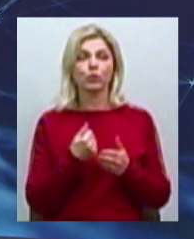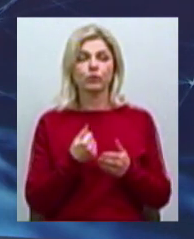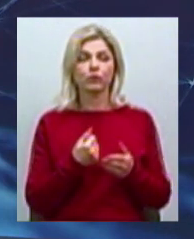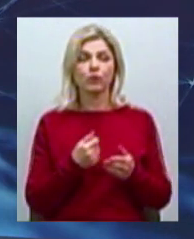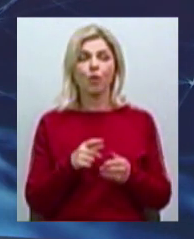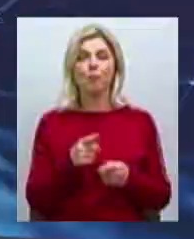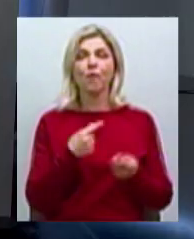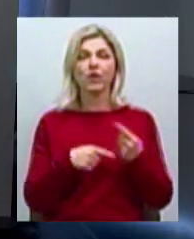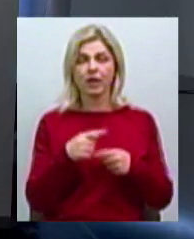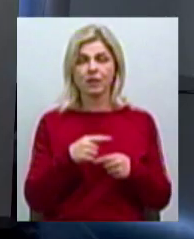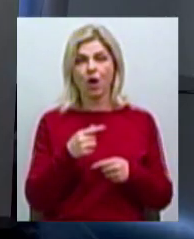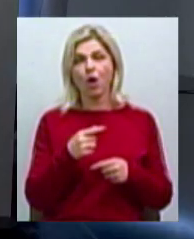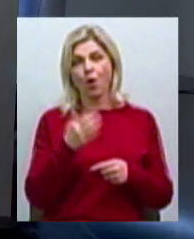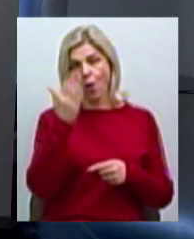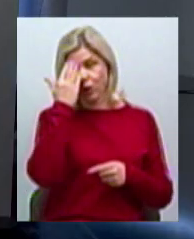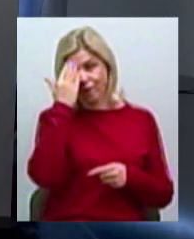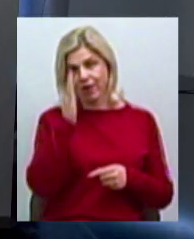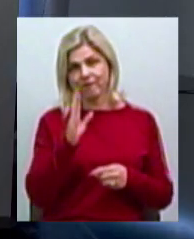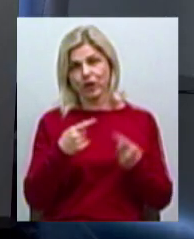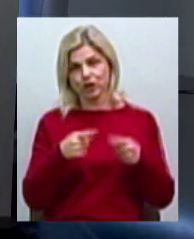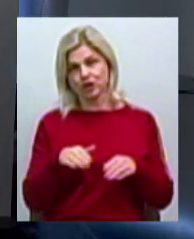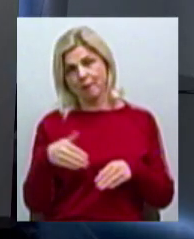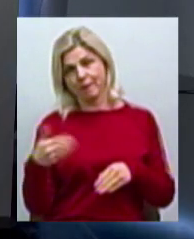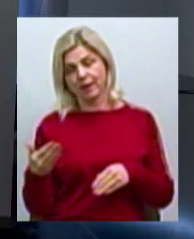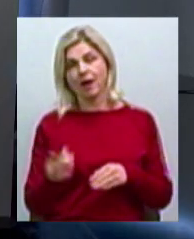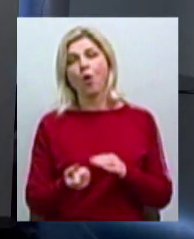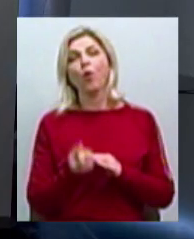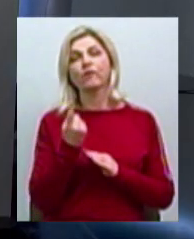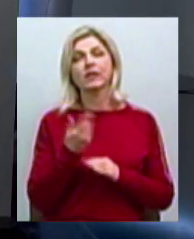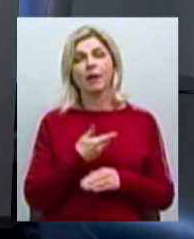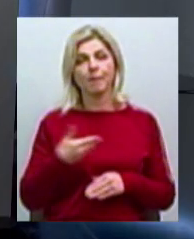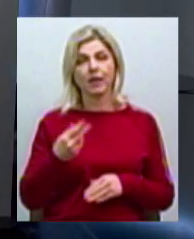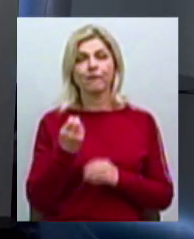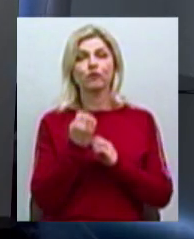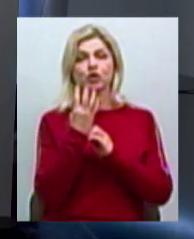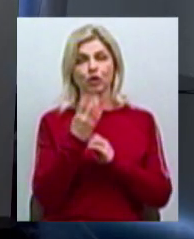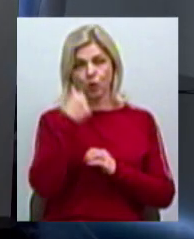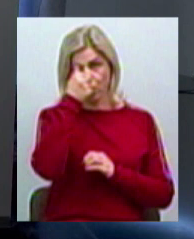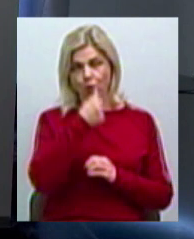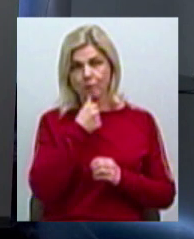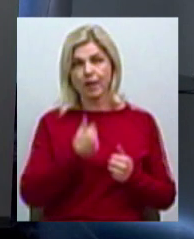повернення голови в інший бік, скажімо так. В той бік, звідки ми в 2014 році